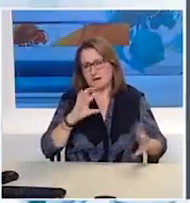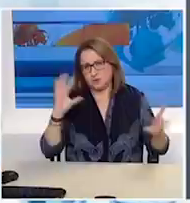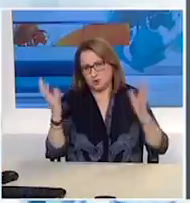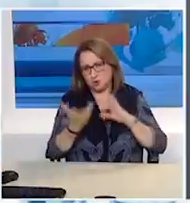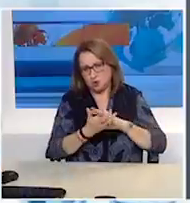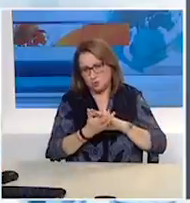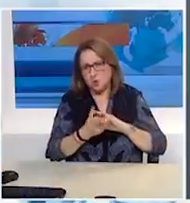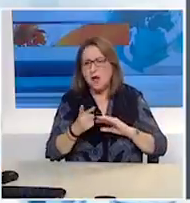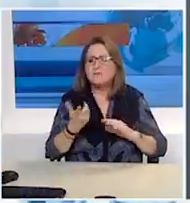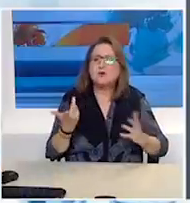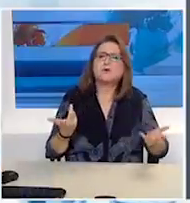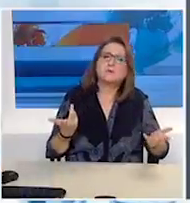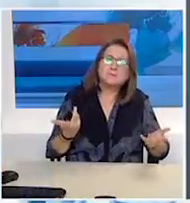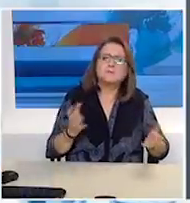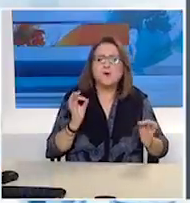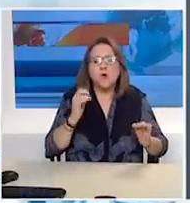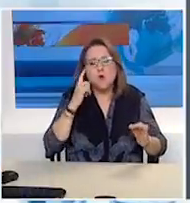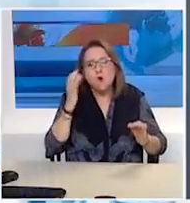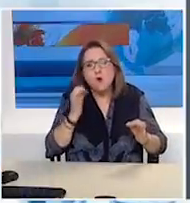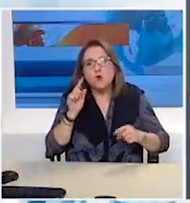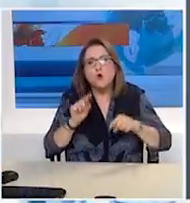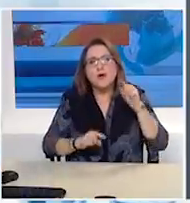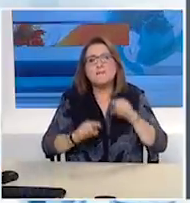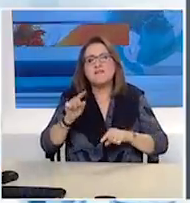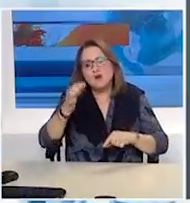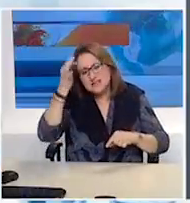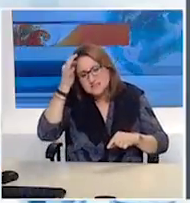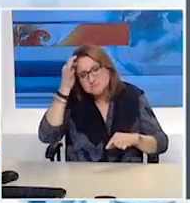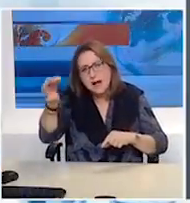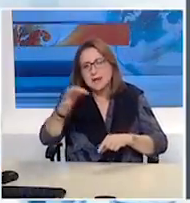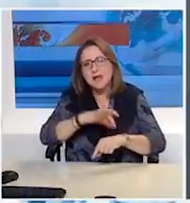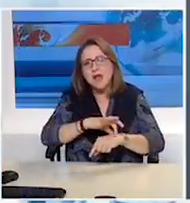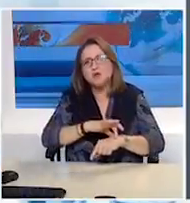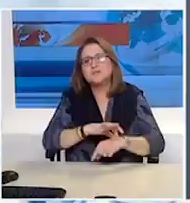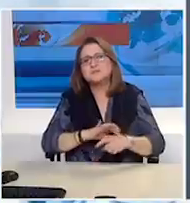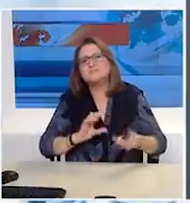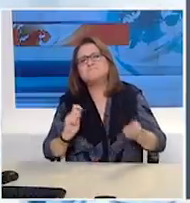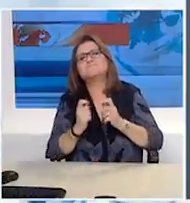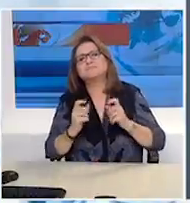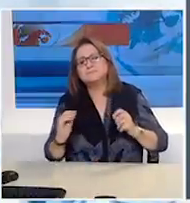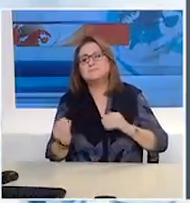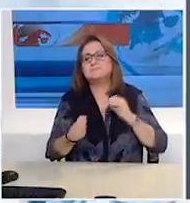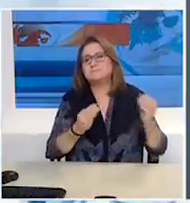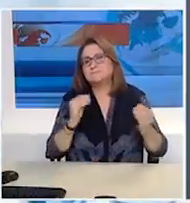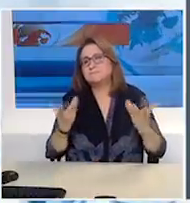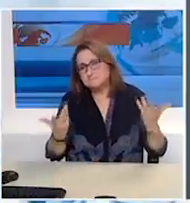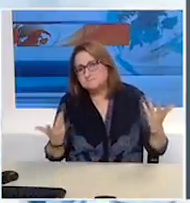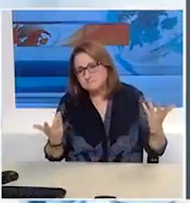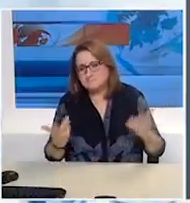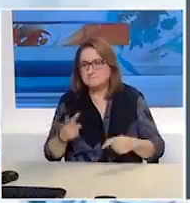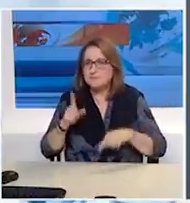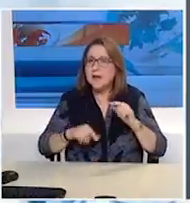ότι είναι κάτι αναμενόμενο να δούμε τέτοιες σπάνιες επιπλοκές της νόσου, ακόμα και σε πληθυσμό που δεν κινδυνεύει